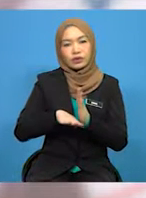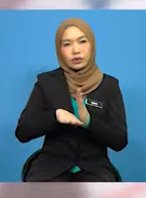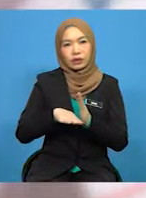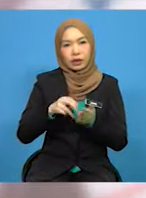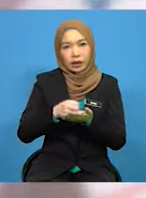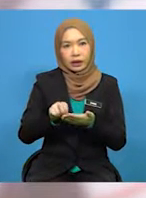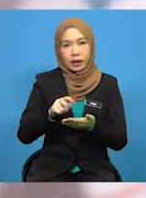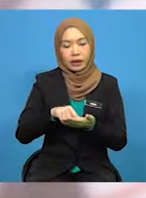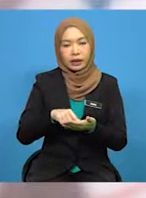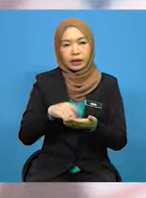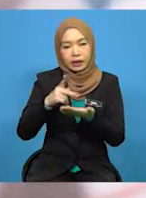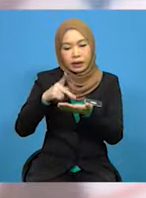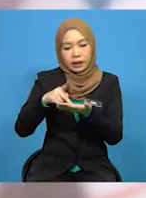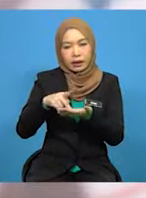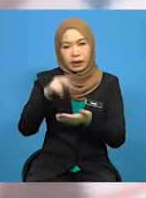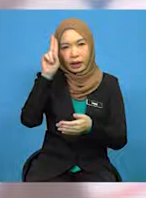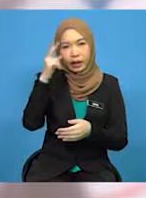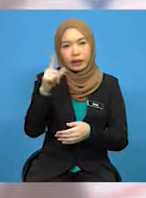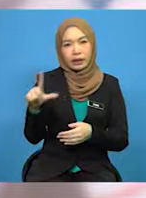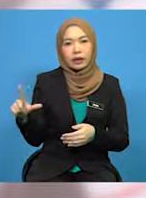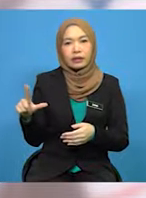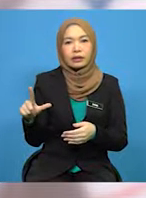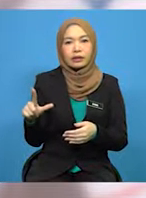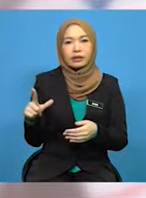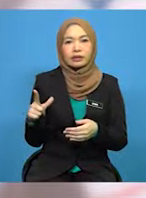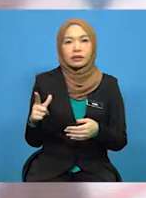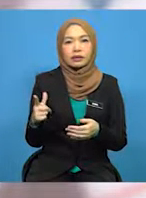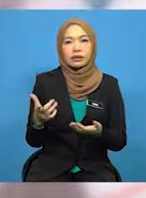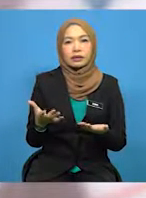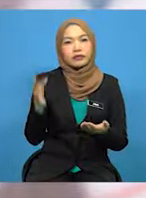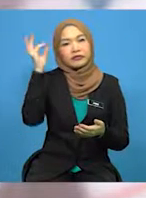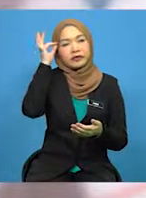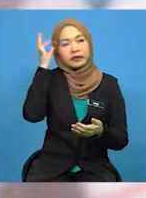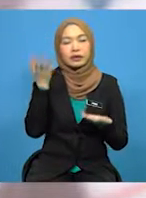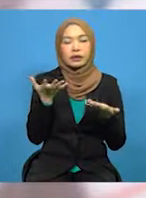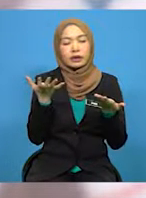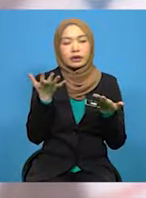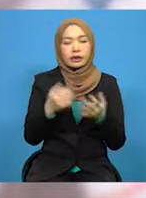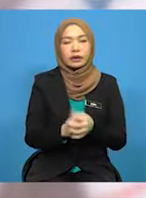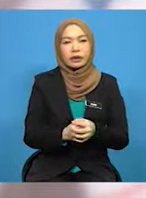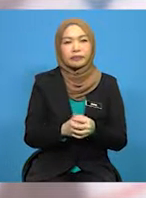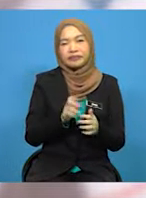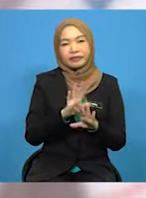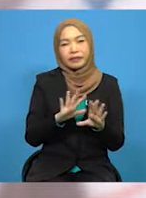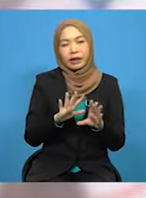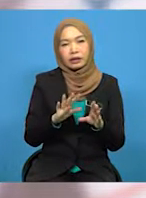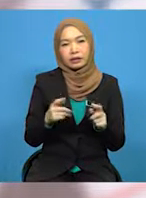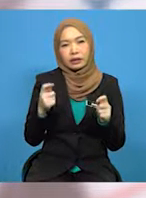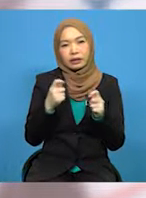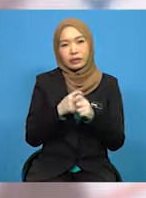kira hanyalah anggaran dan tidak tepat. Dengan